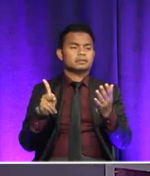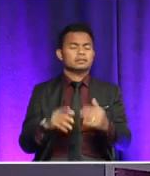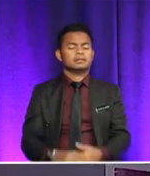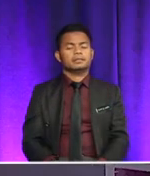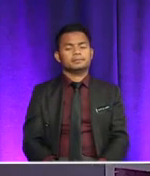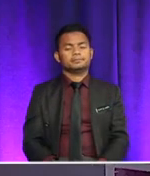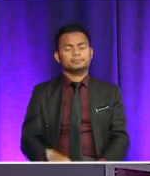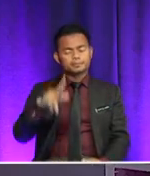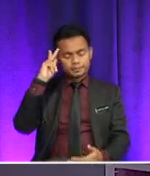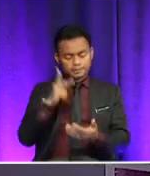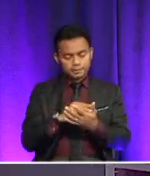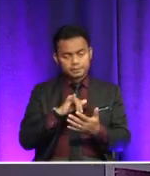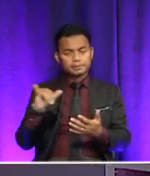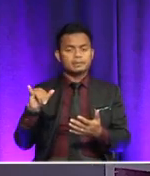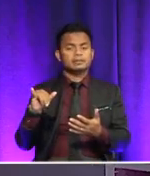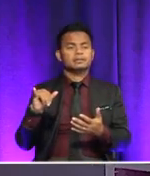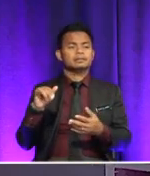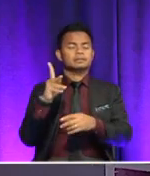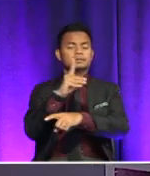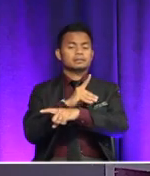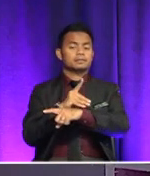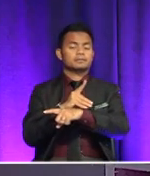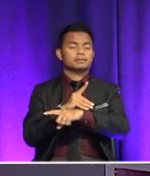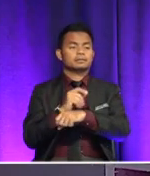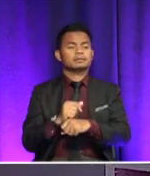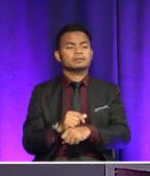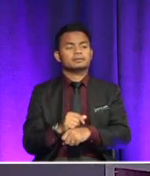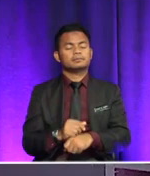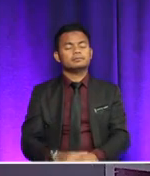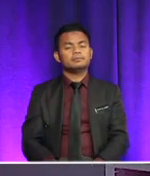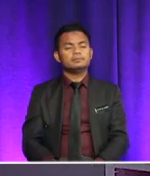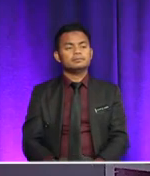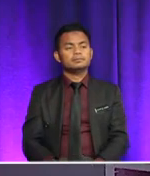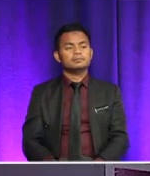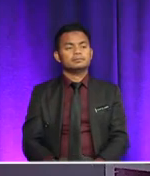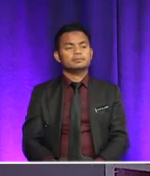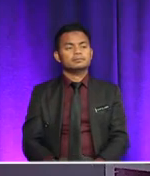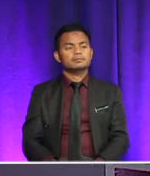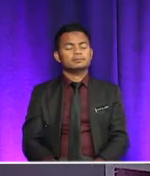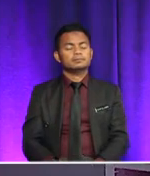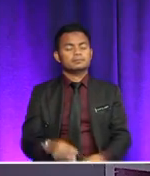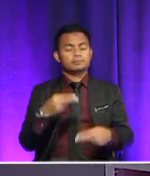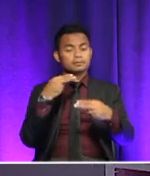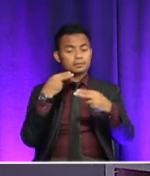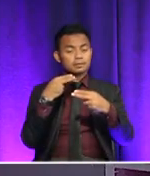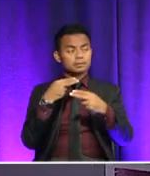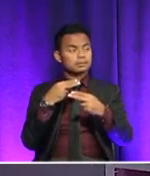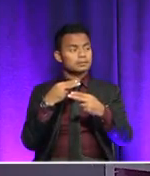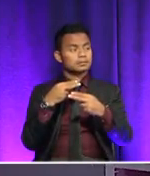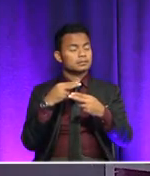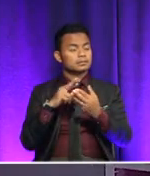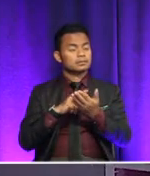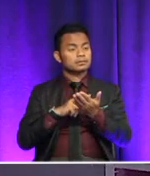tangan tempatan nah ini Cipta sendiri lah nih oke rezeki alam dana pendapatan